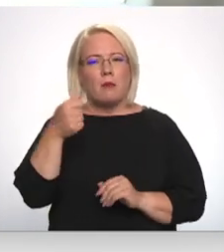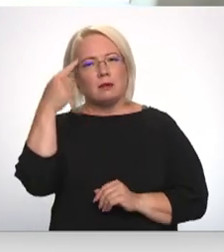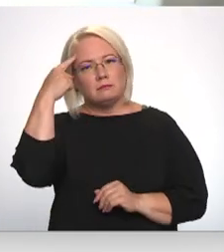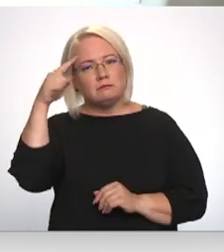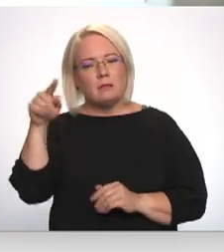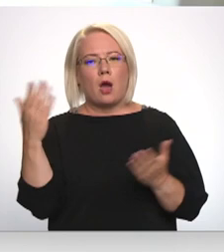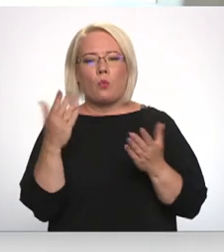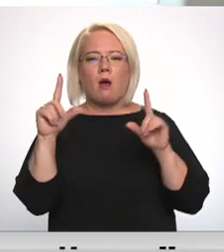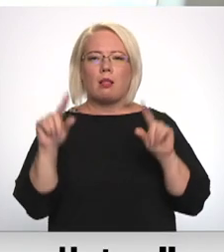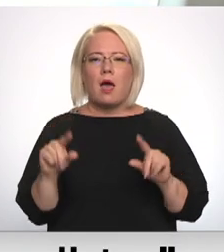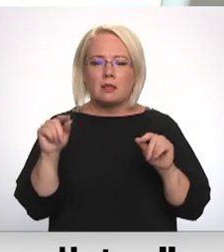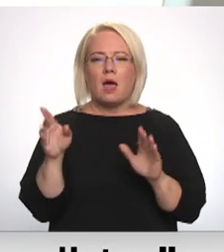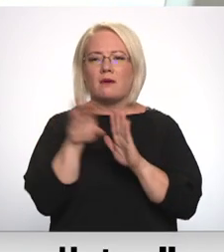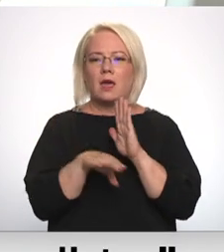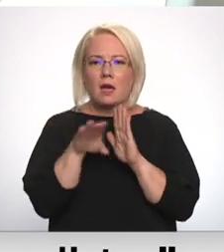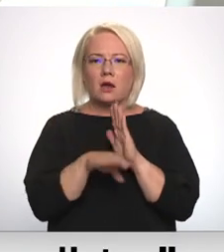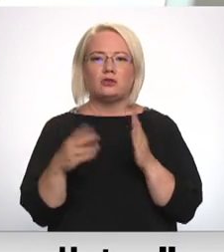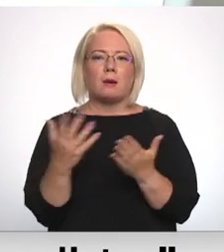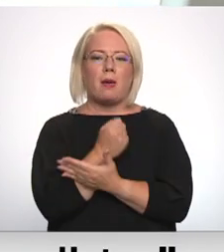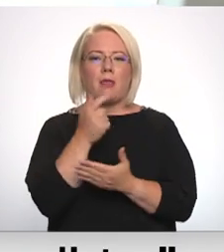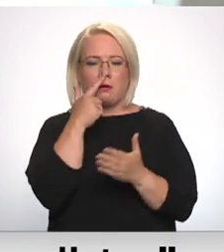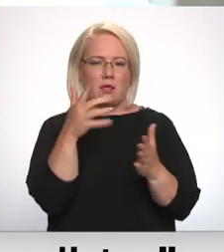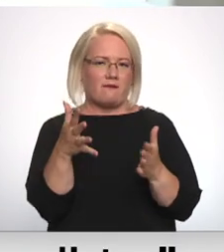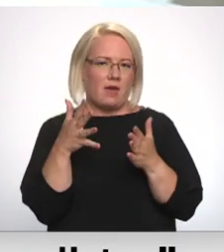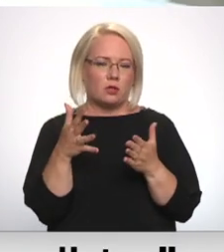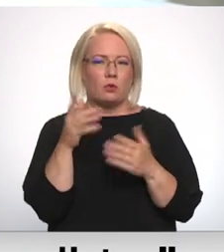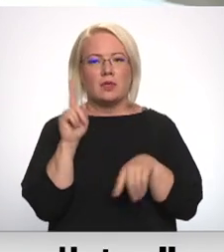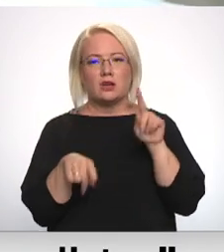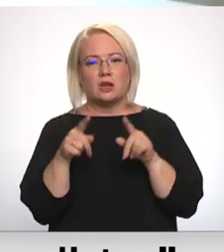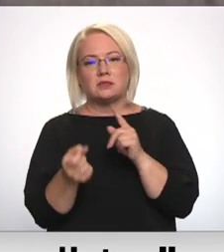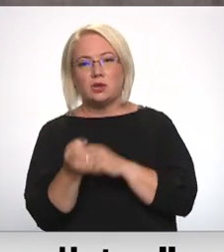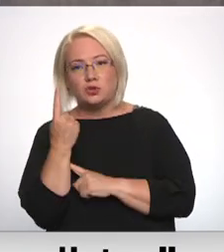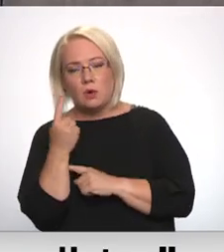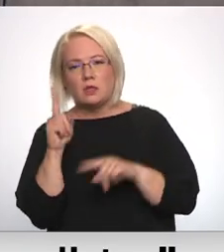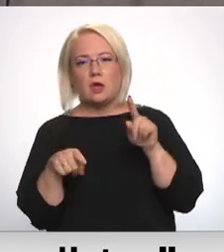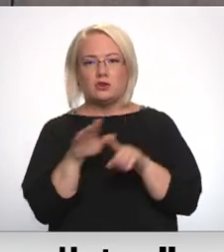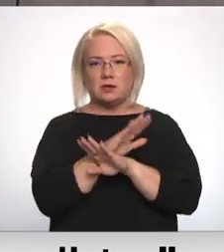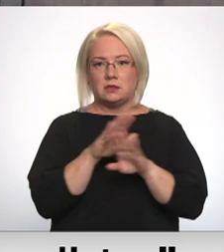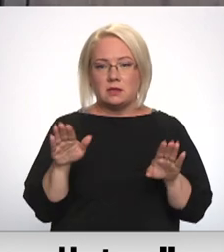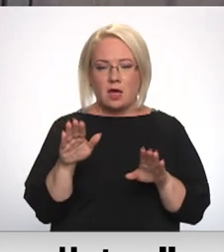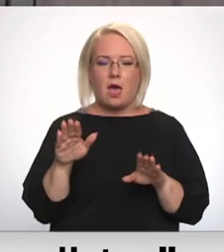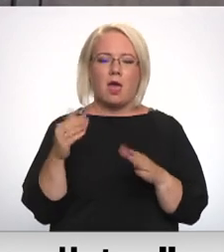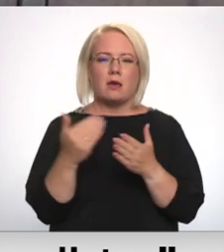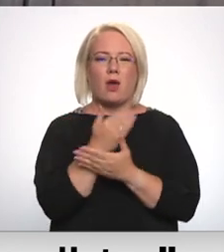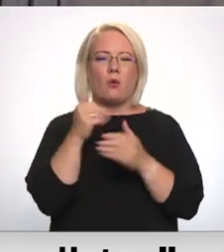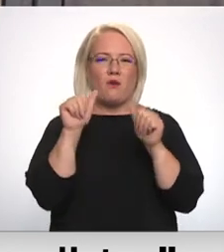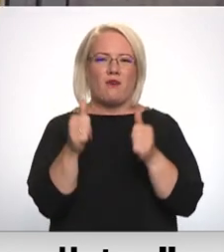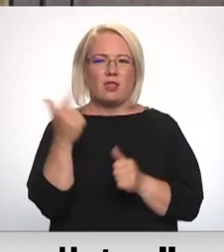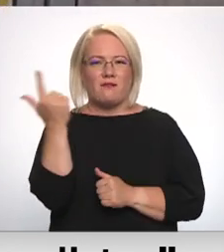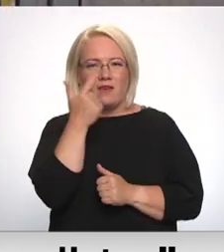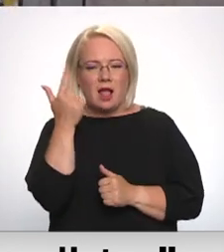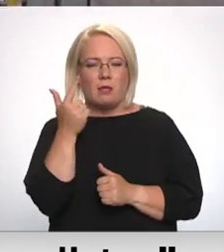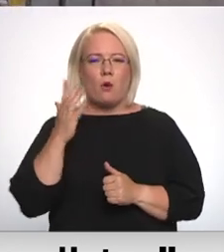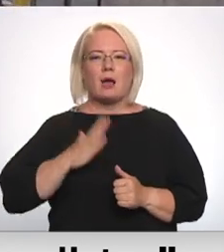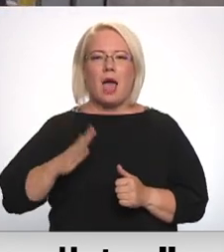kaut ko lētāku un vienkāršāku panākt efektu. Dažreiz izdodāšu, dažreiz ne. Topošo filmu Vietām gaidāms stipras